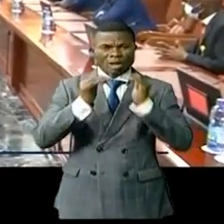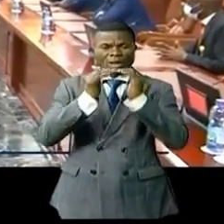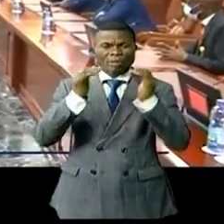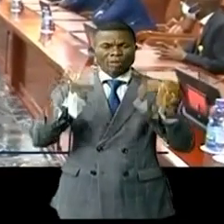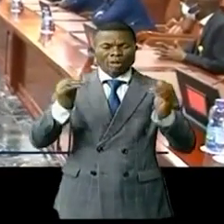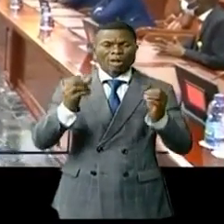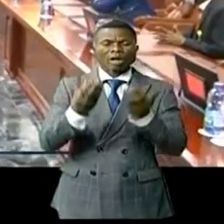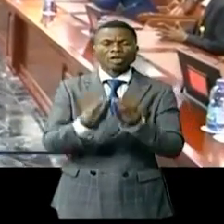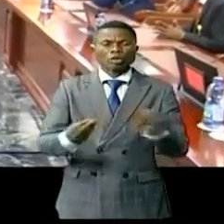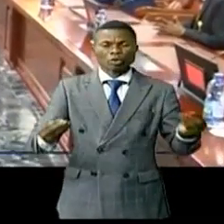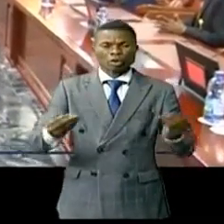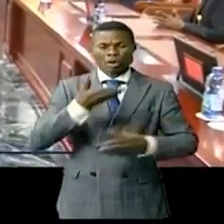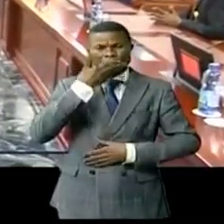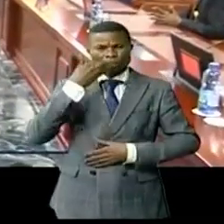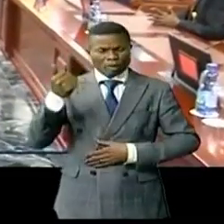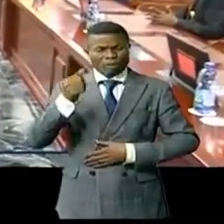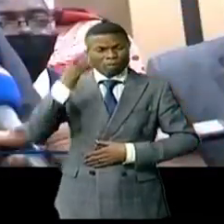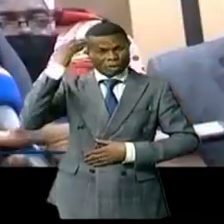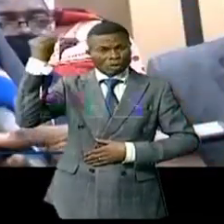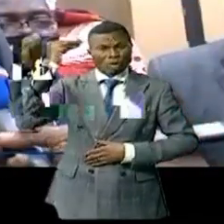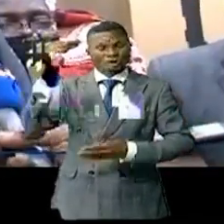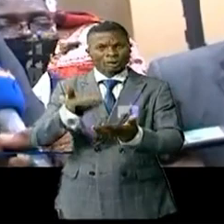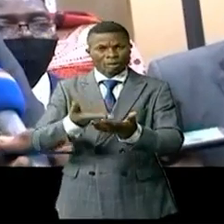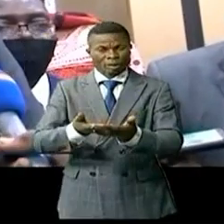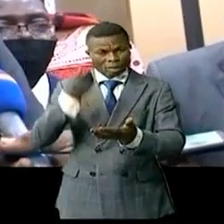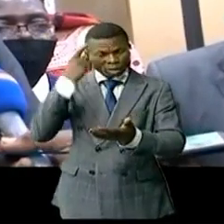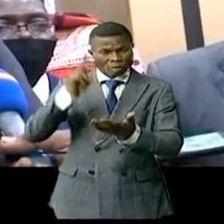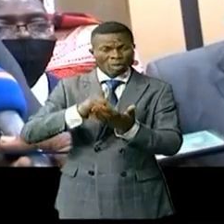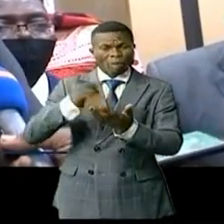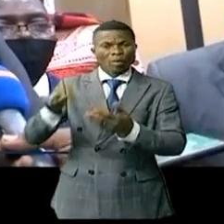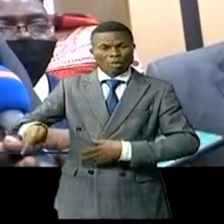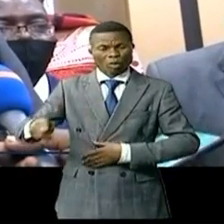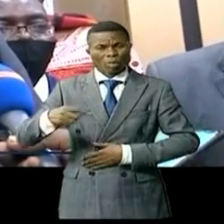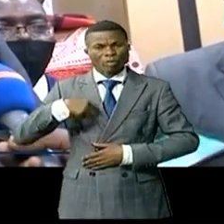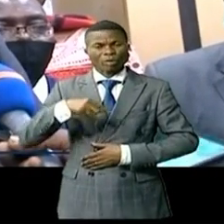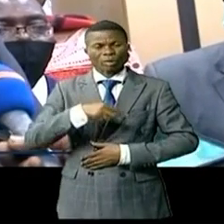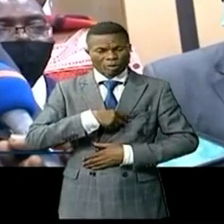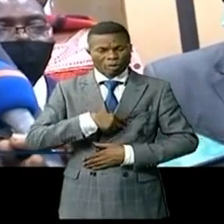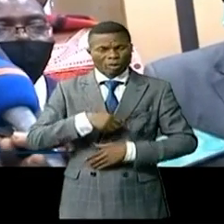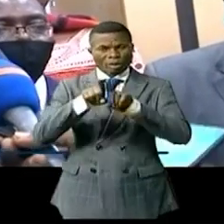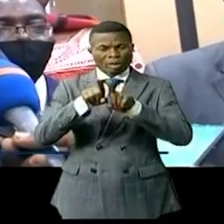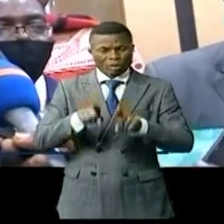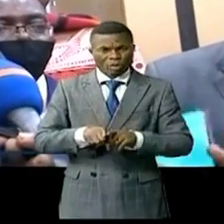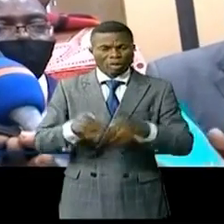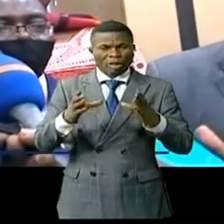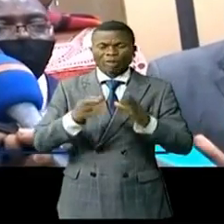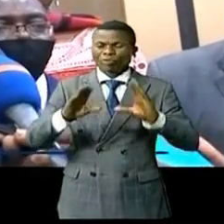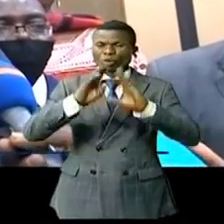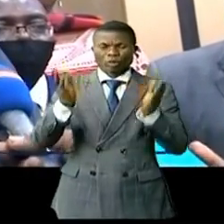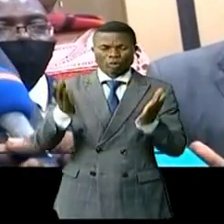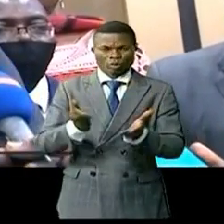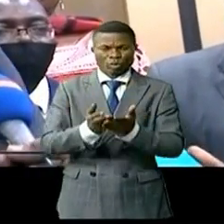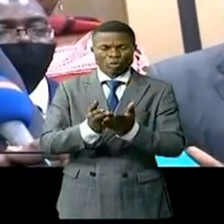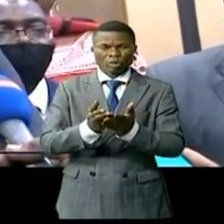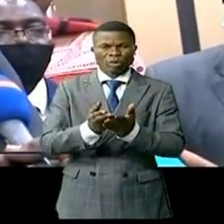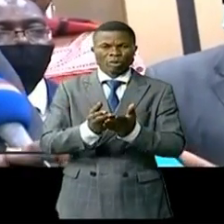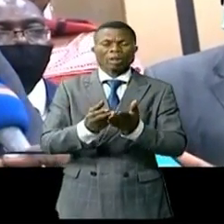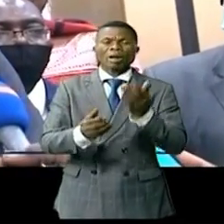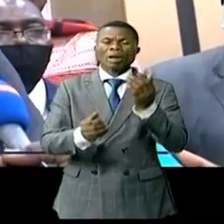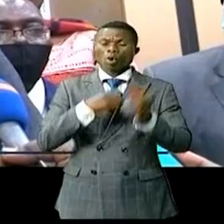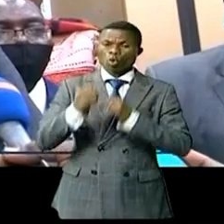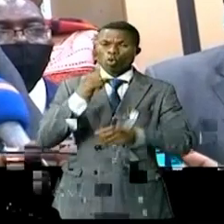à une solution, à tout cas nous l'espérons, pour le problème de l'Ituri, à côté bien entendu de tous les